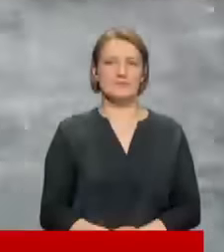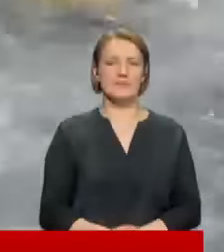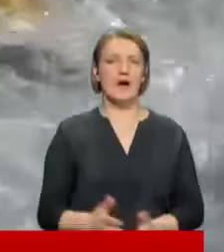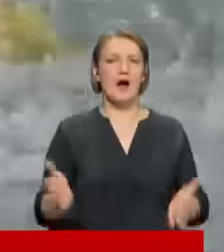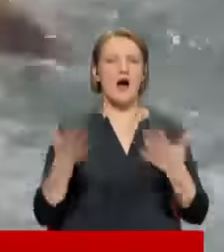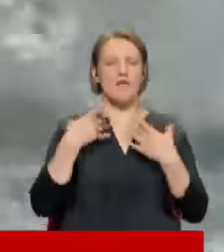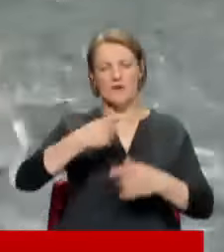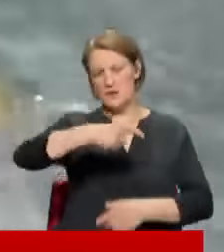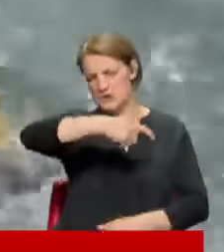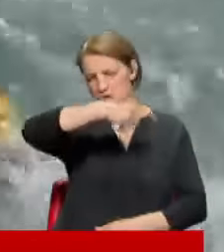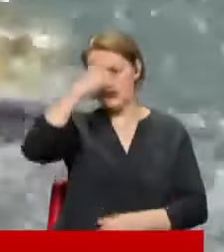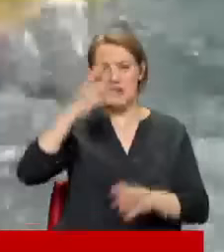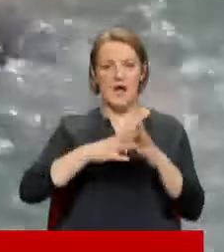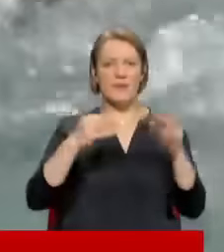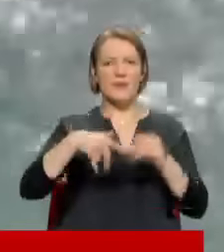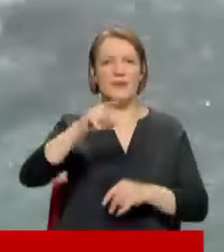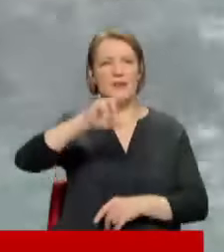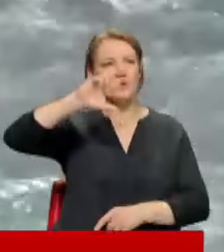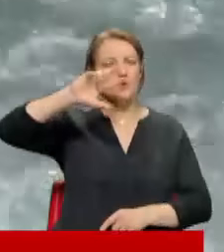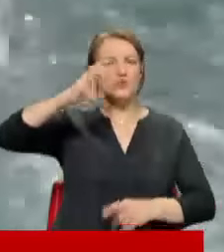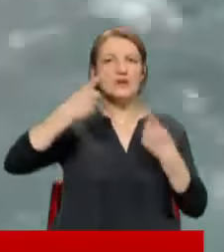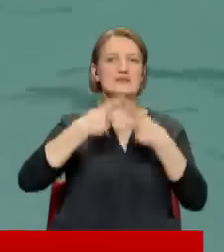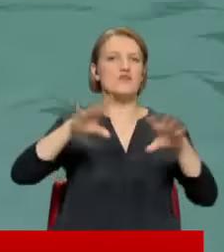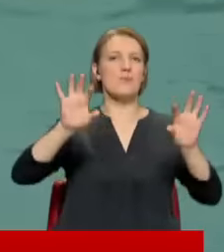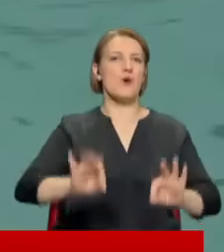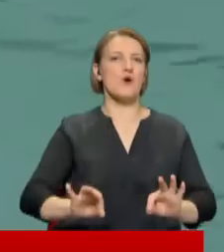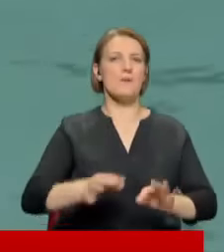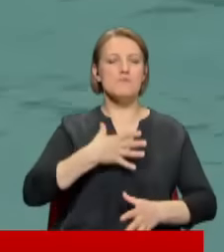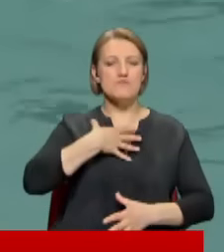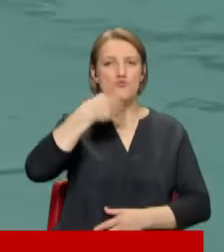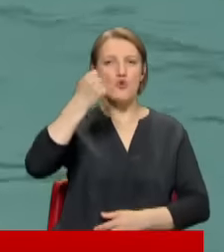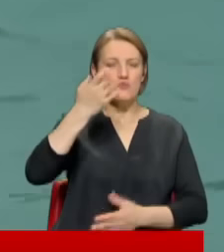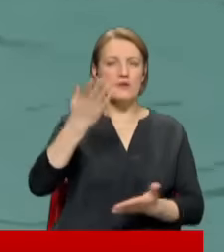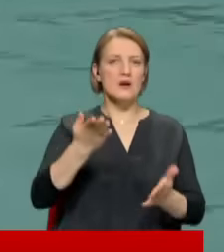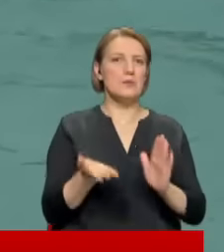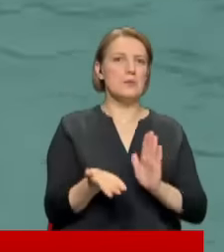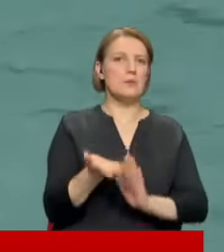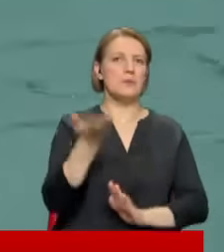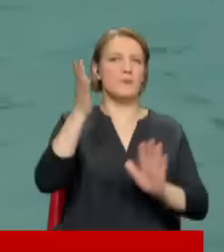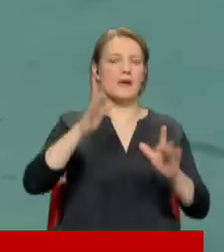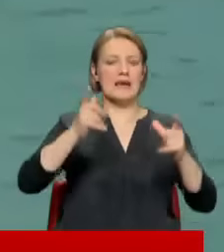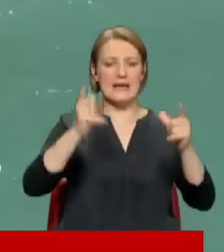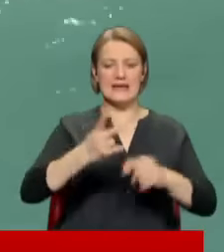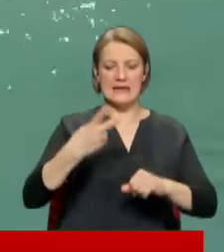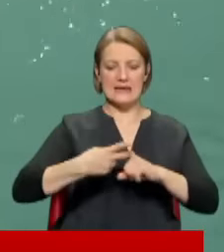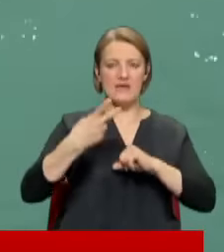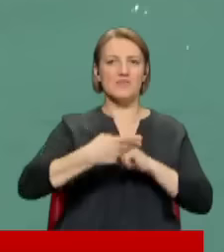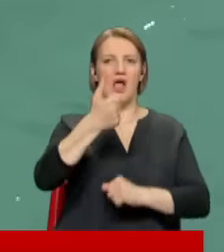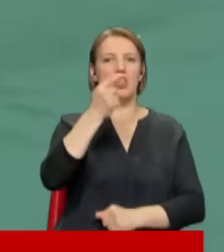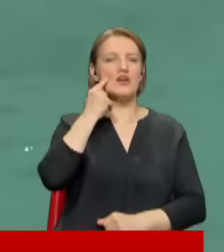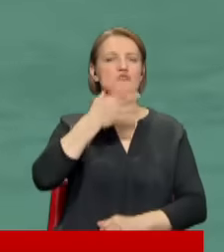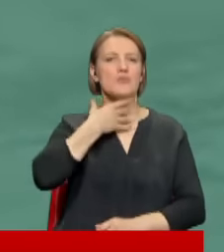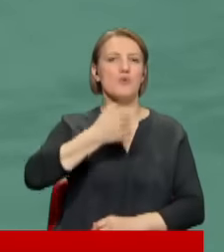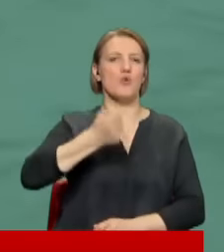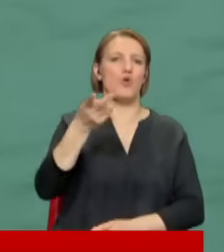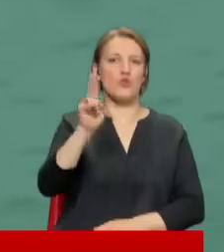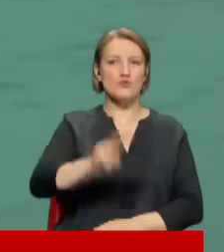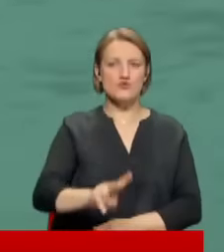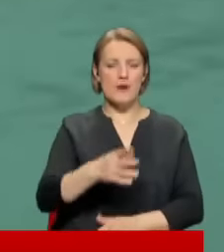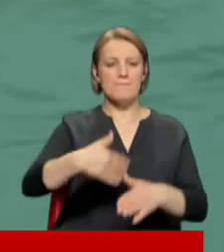Hava kavurucu sıcak. Adanalıların güneşle imtihanı başladı. Boğulma vakalarında artış var. Kentte 2 haftada 6 kişi boğularak can